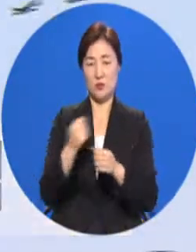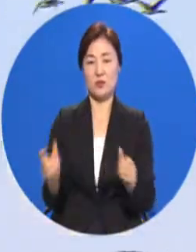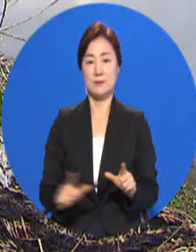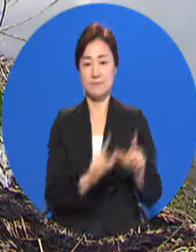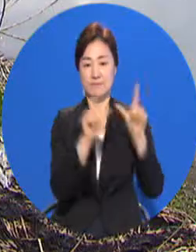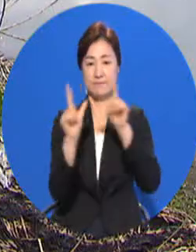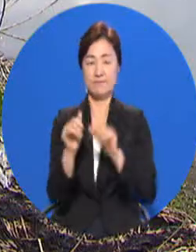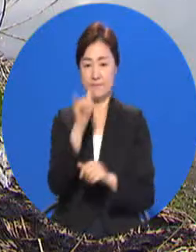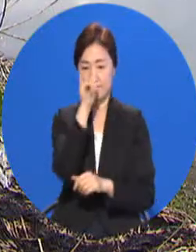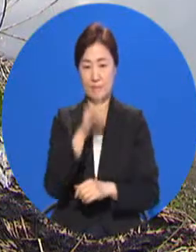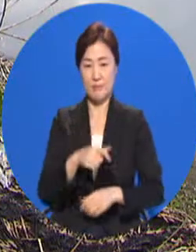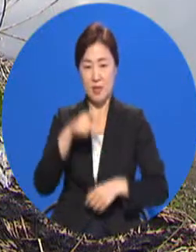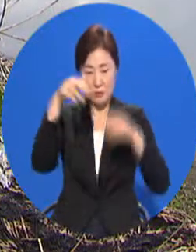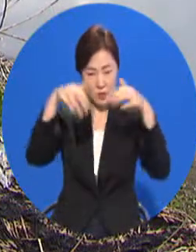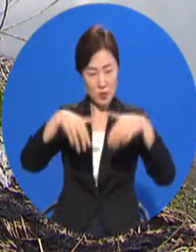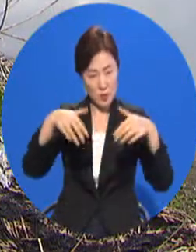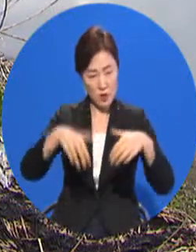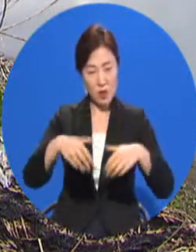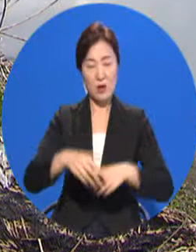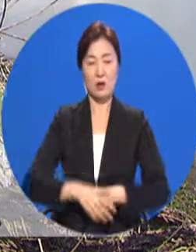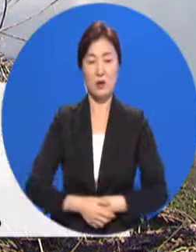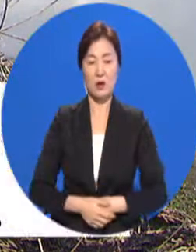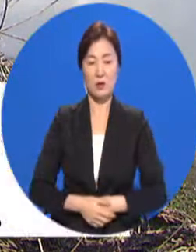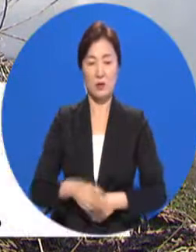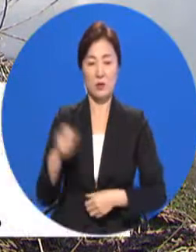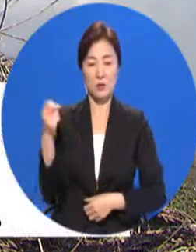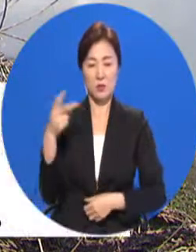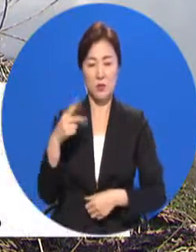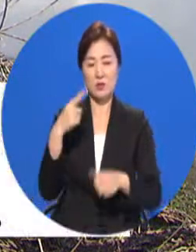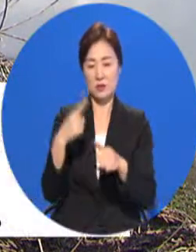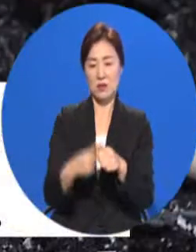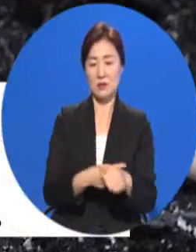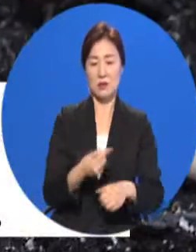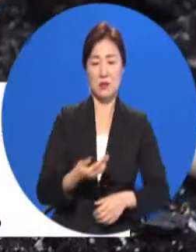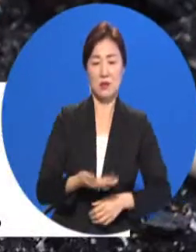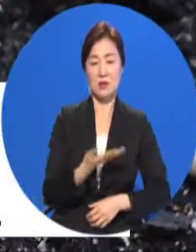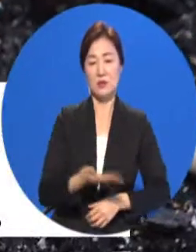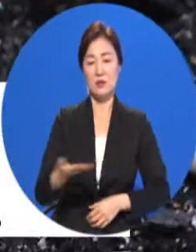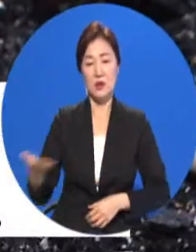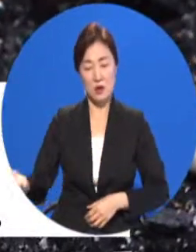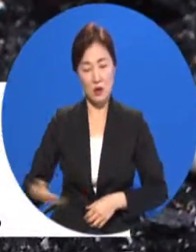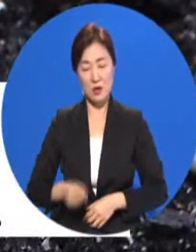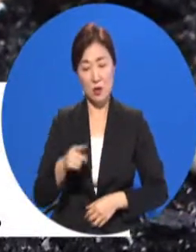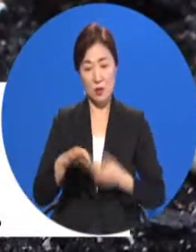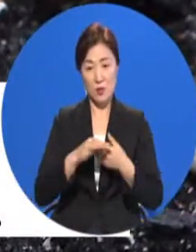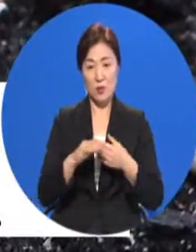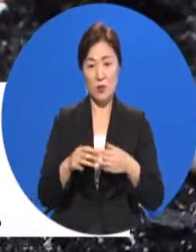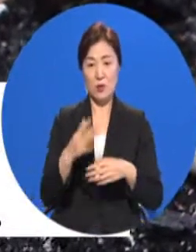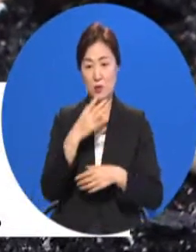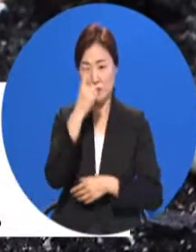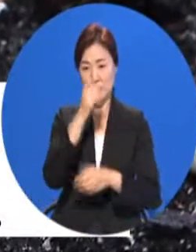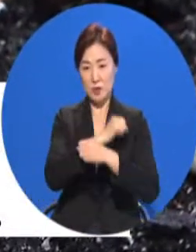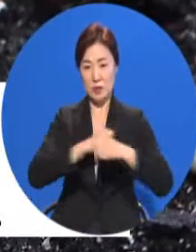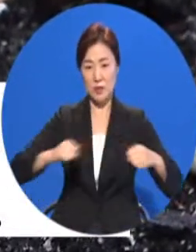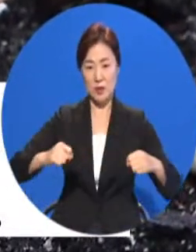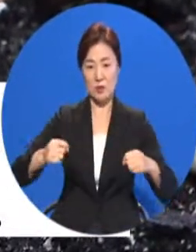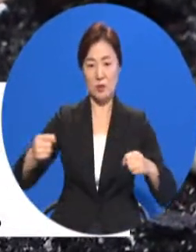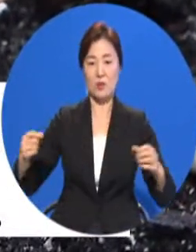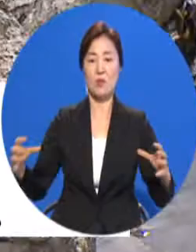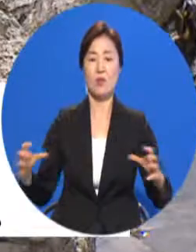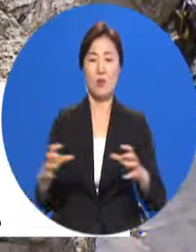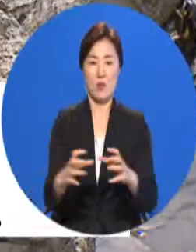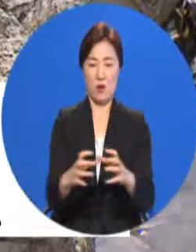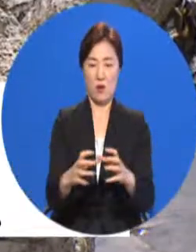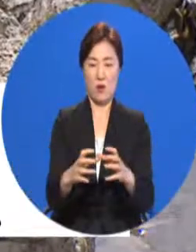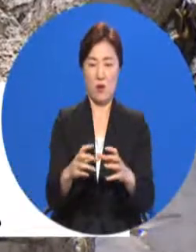때문입니다. 비가 많이 온다든가 그러면 이게 자연스럽게 쓸려가거든요. 그러면 이게 순천만으로 흘러들어가는데 이런 플라스틱